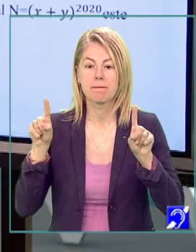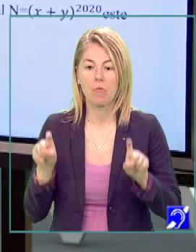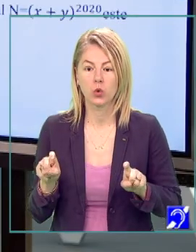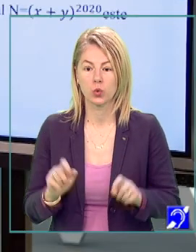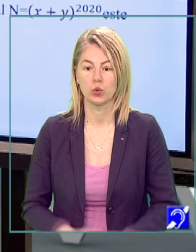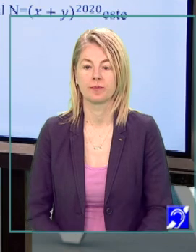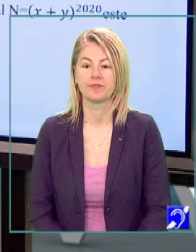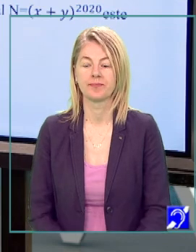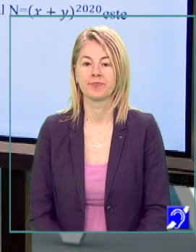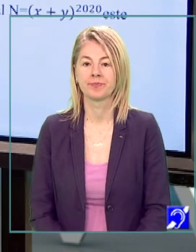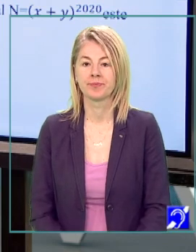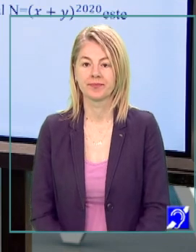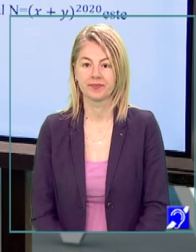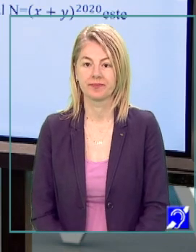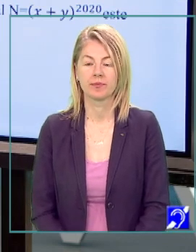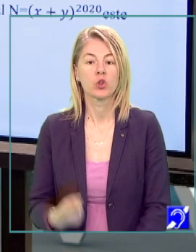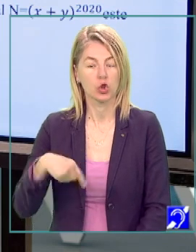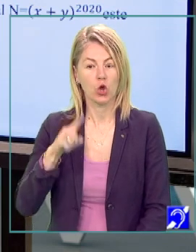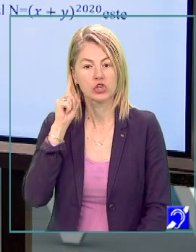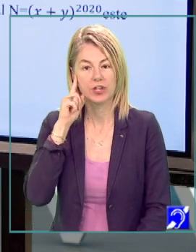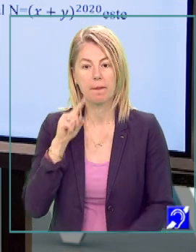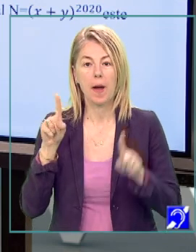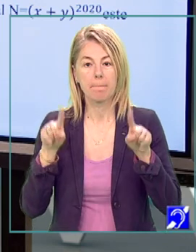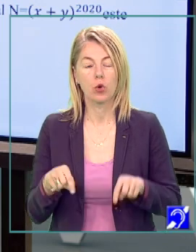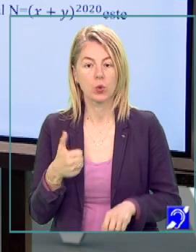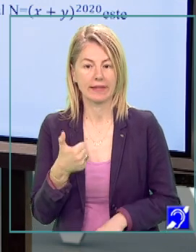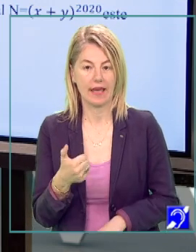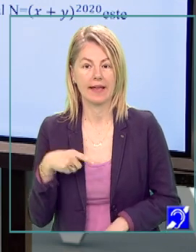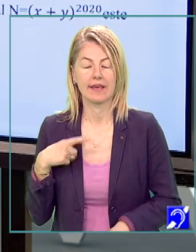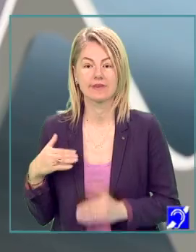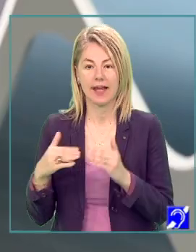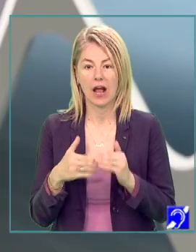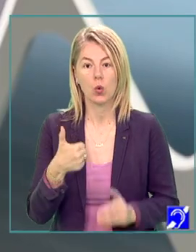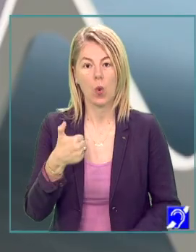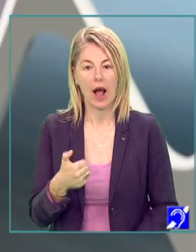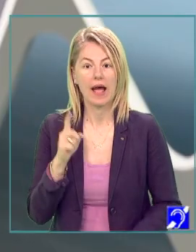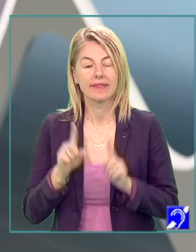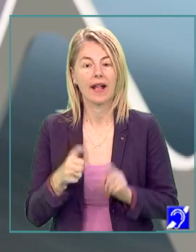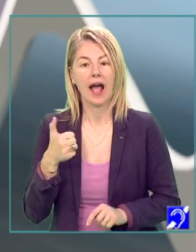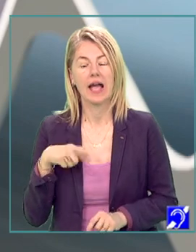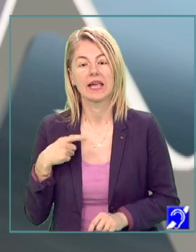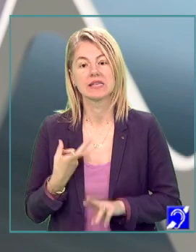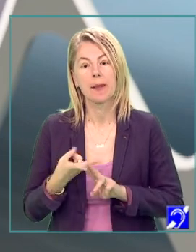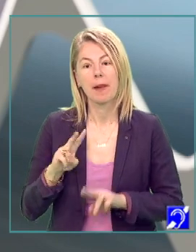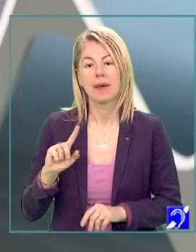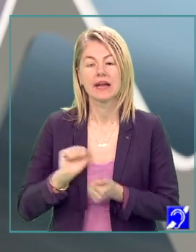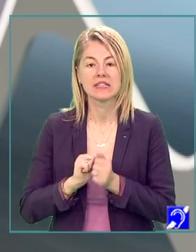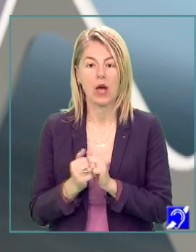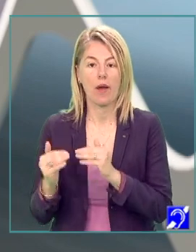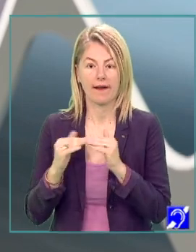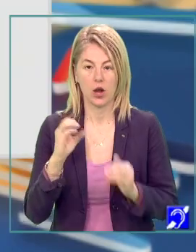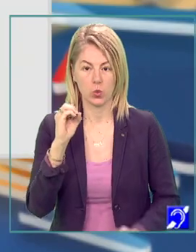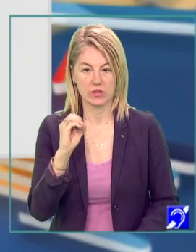acesta. Noi știm că modul de A este egal cu A dacă A este mai mare sau egal cu